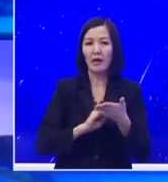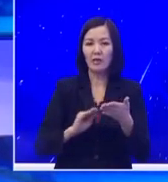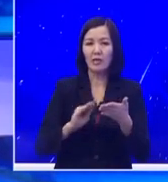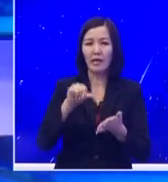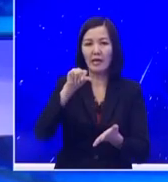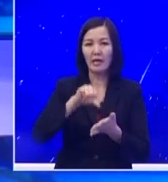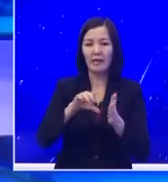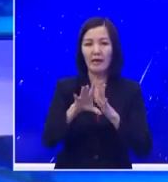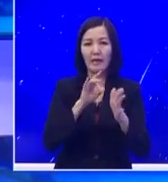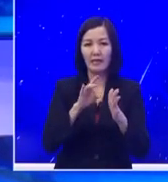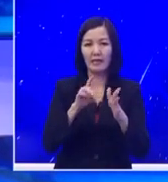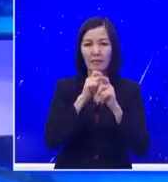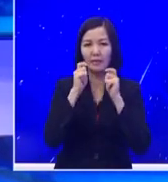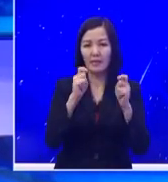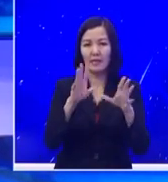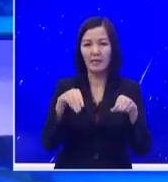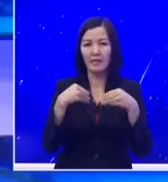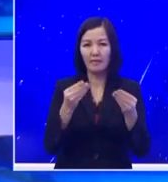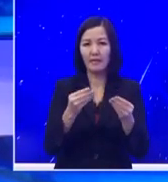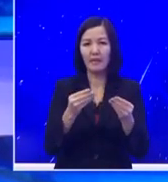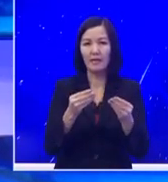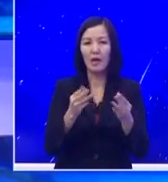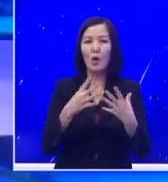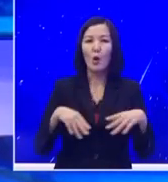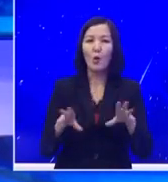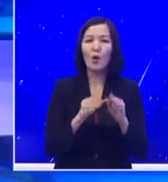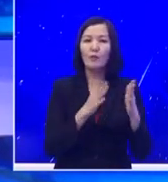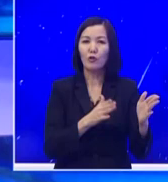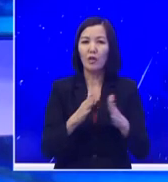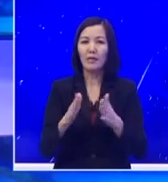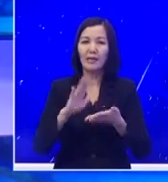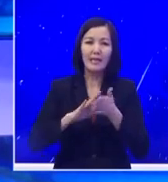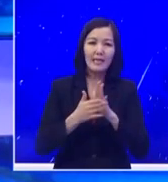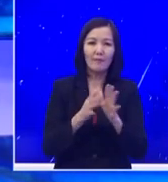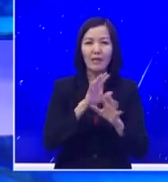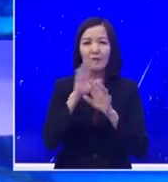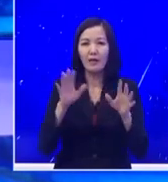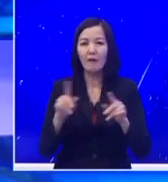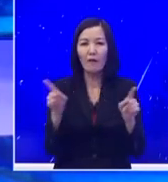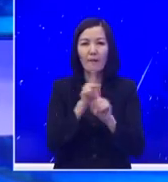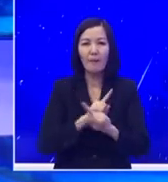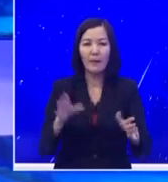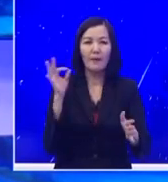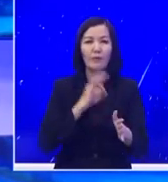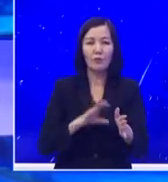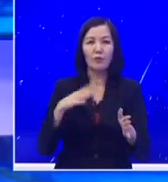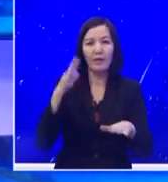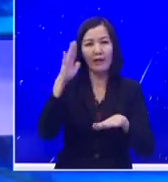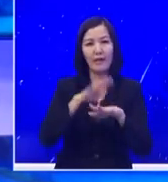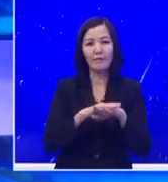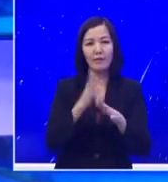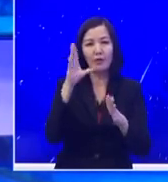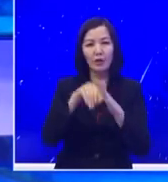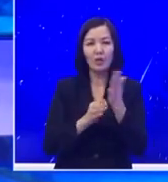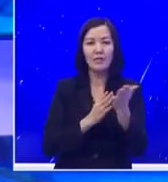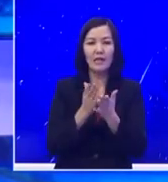анықталып, арнайы сыйлықтар табысталды. Сонымен бірге басқосуда қоғамдық тұрақтылық пен келісімді сақтауда ерекше үлес қосқан әкімдер